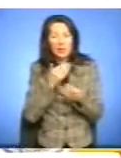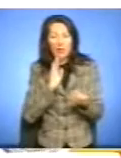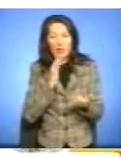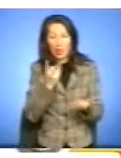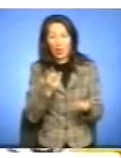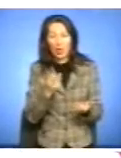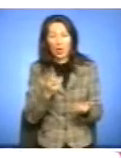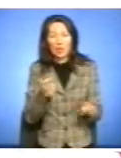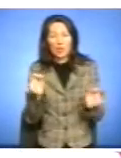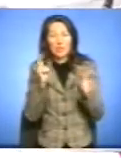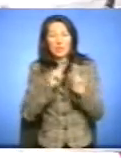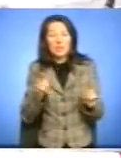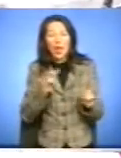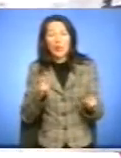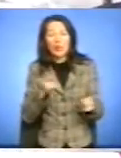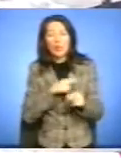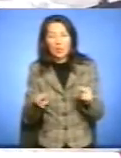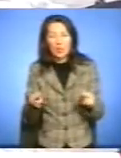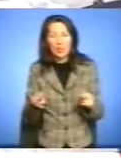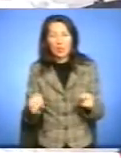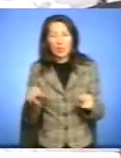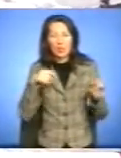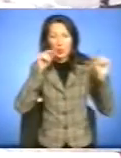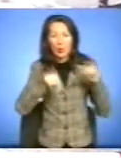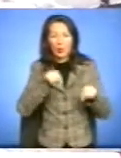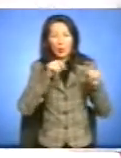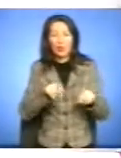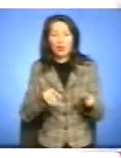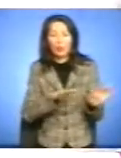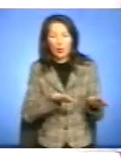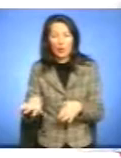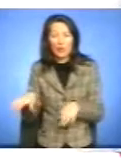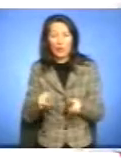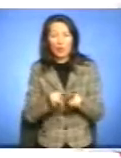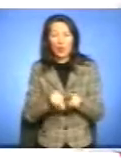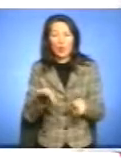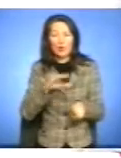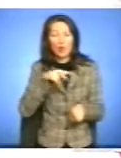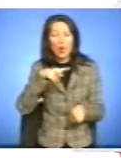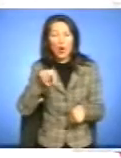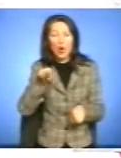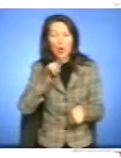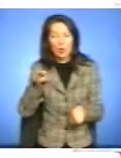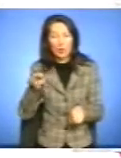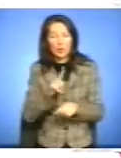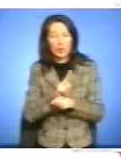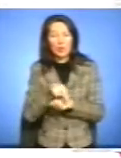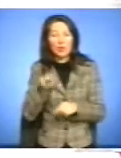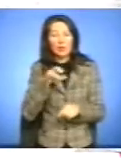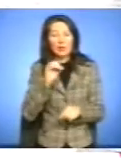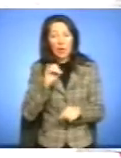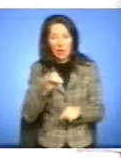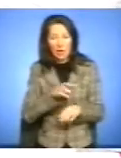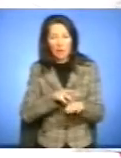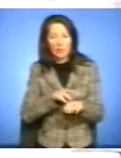все далі зробилося льодом. Посипаю весь час, сиплю, і кінця нема. У тернопільській ДАІ зазначають, що надзвичайних ситуацій на